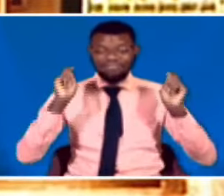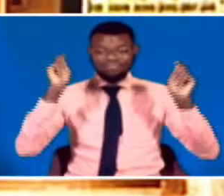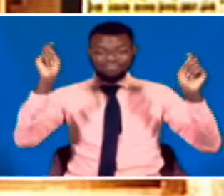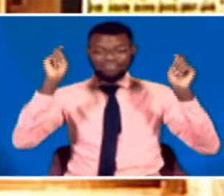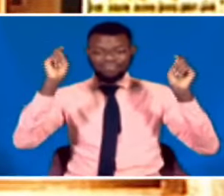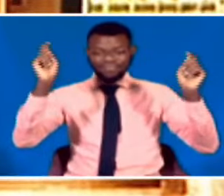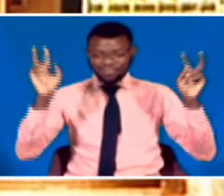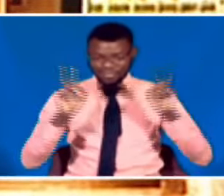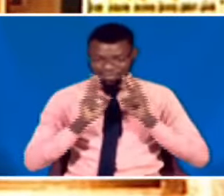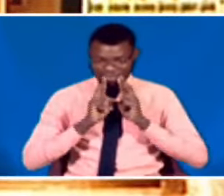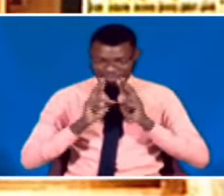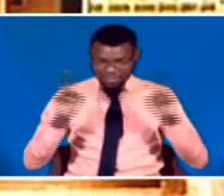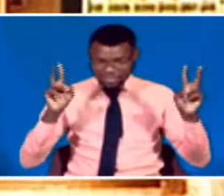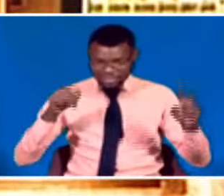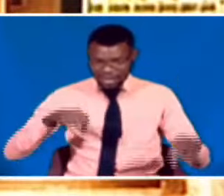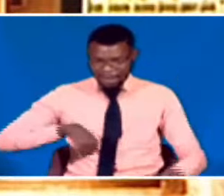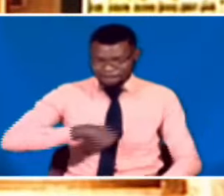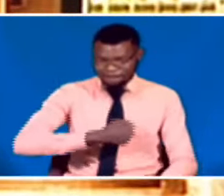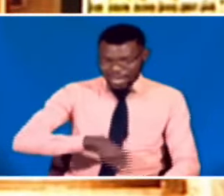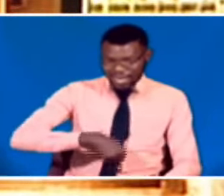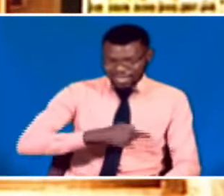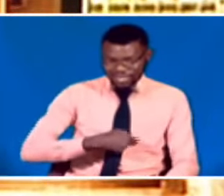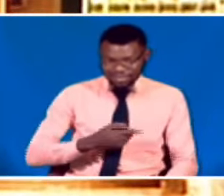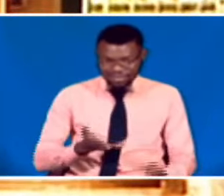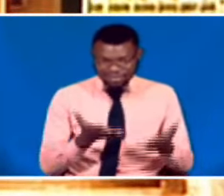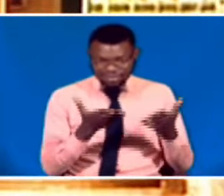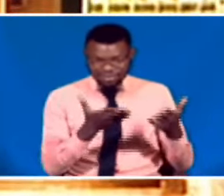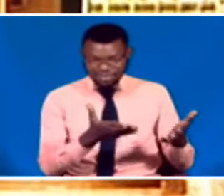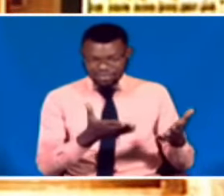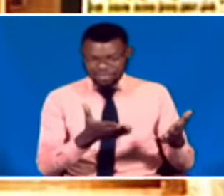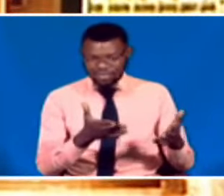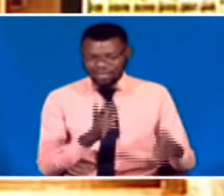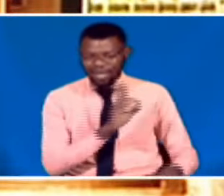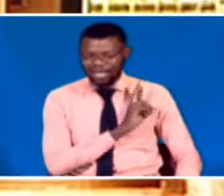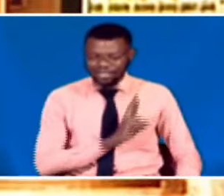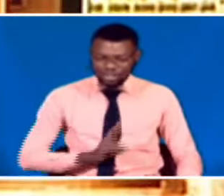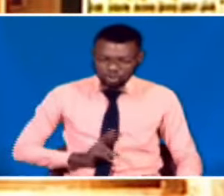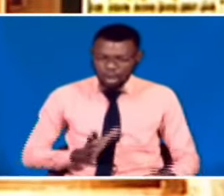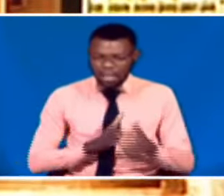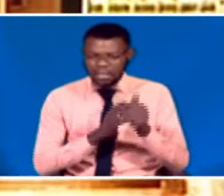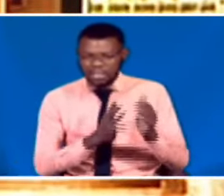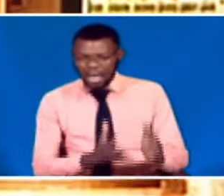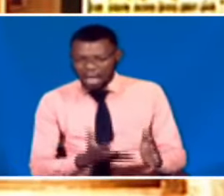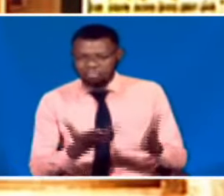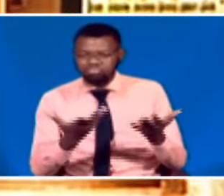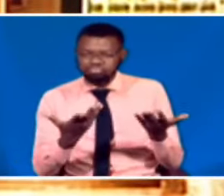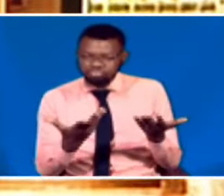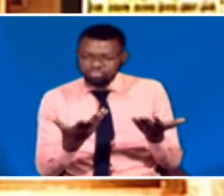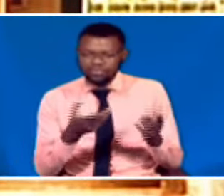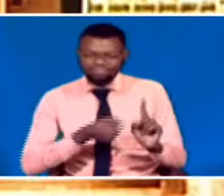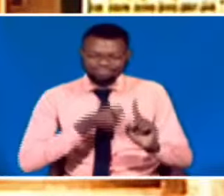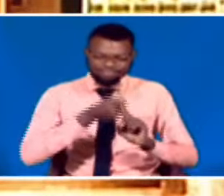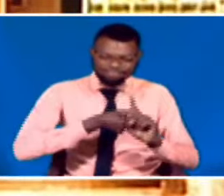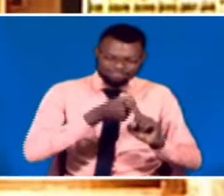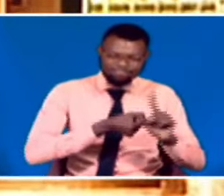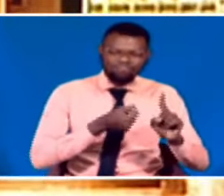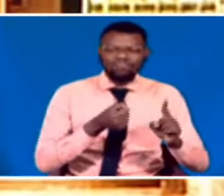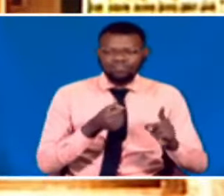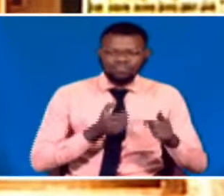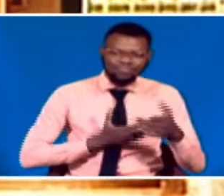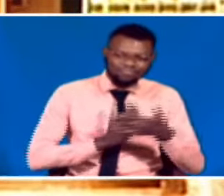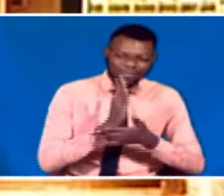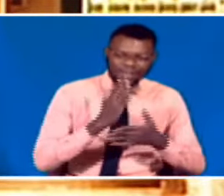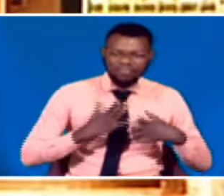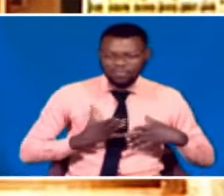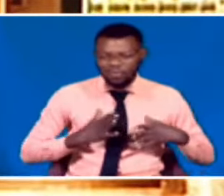wa Malindi leo, ambapo viongozi wa kidini, mashirika ya kutetea haki za binadamu pamoja na wanaharakati ambao wanapinga matumizi ya dawa